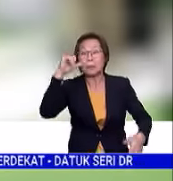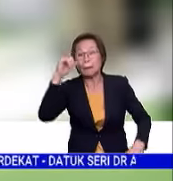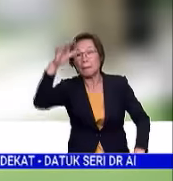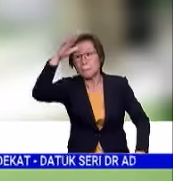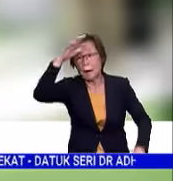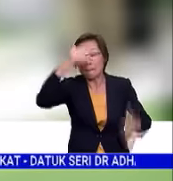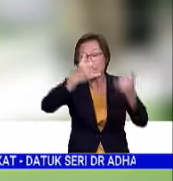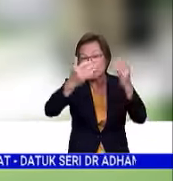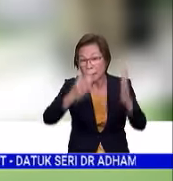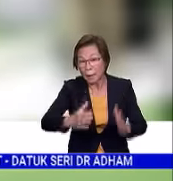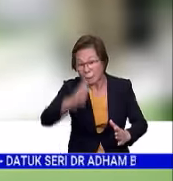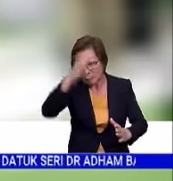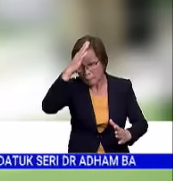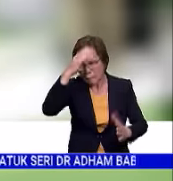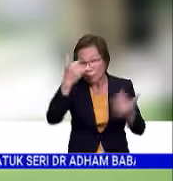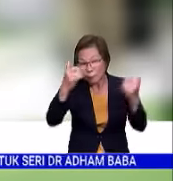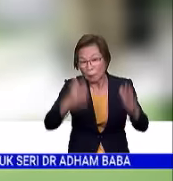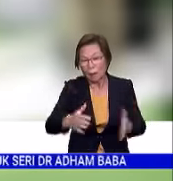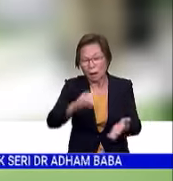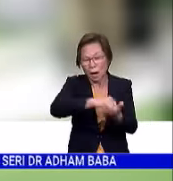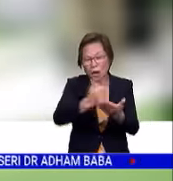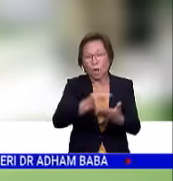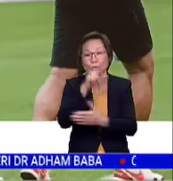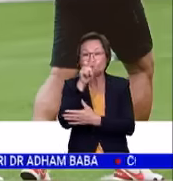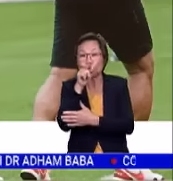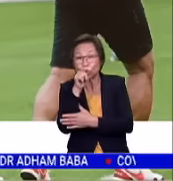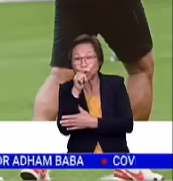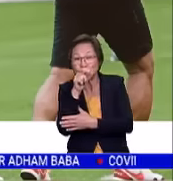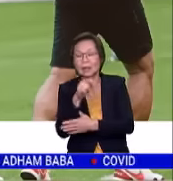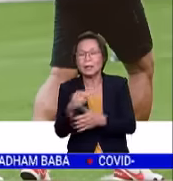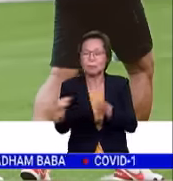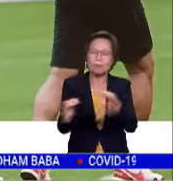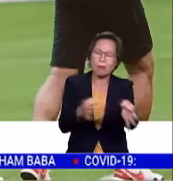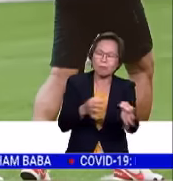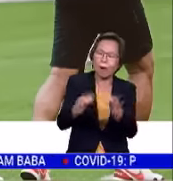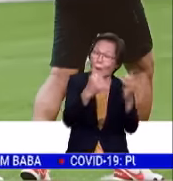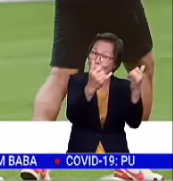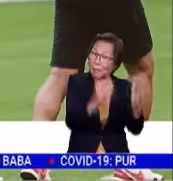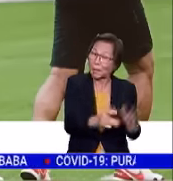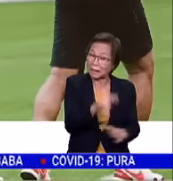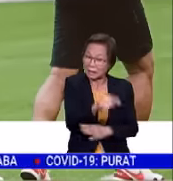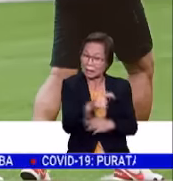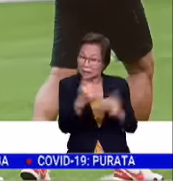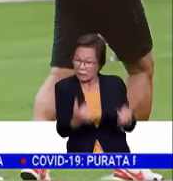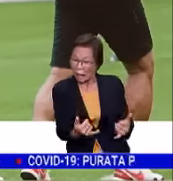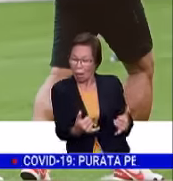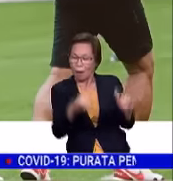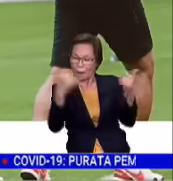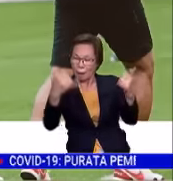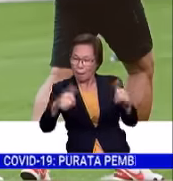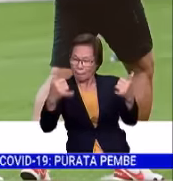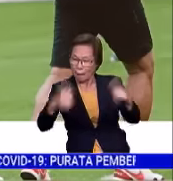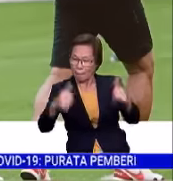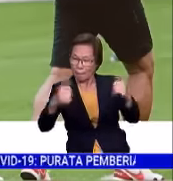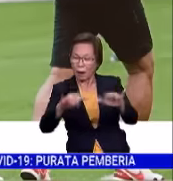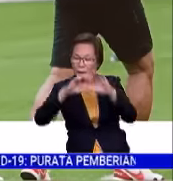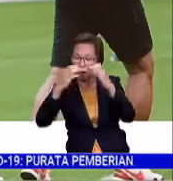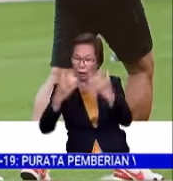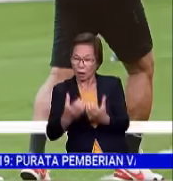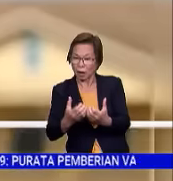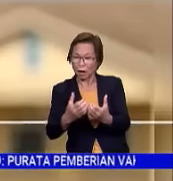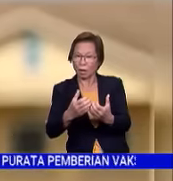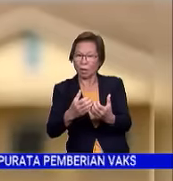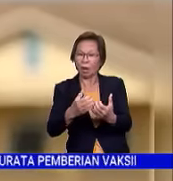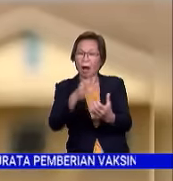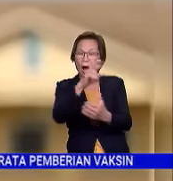ayah pemain itu Wan Kamal menerusi akaun Twitter miliknya menjelaskan pemain itu yang kini beraksi bersama klub Rio Grande